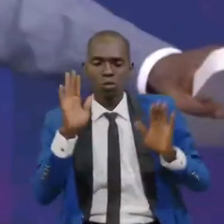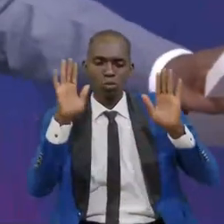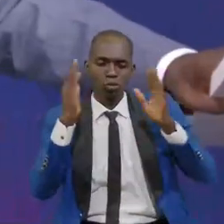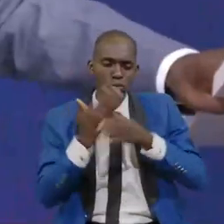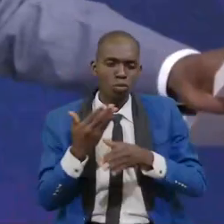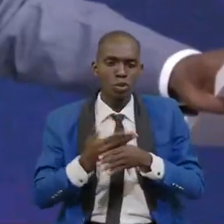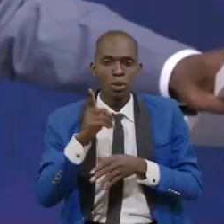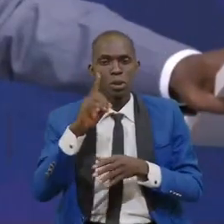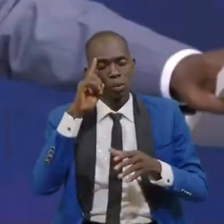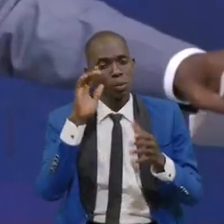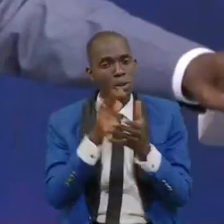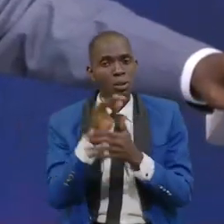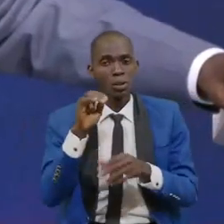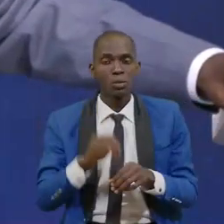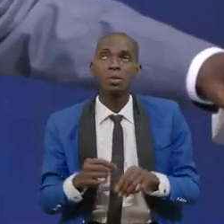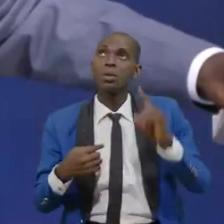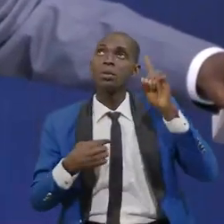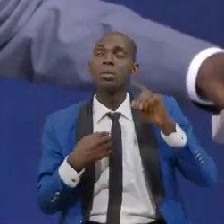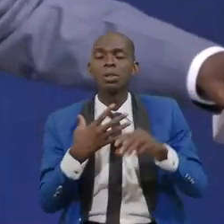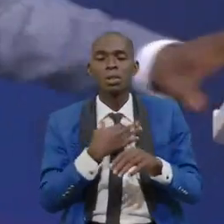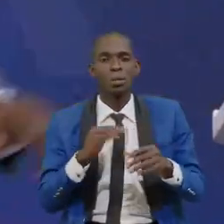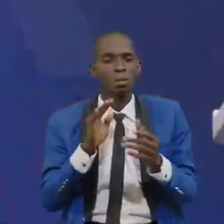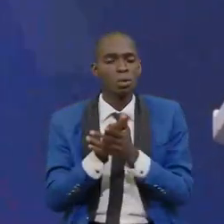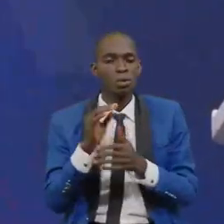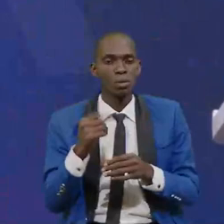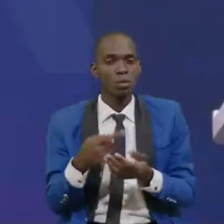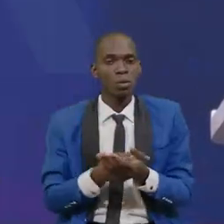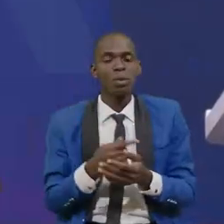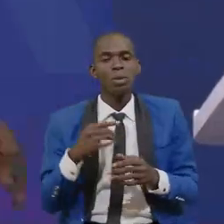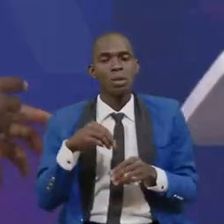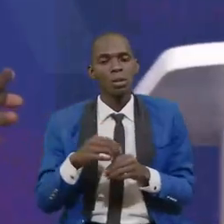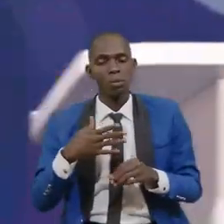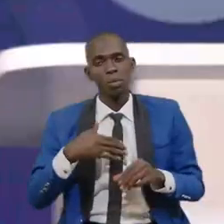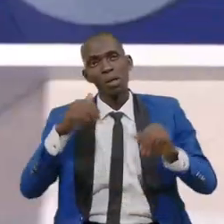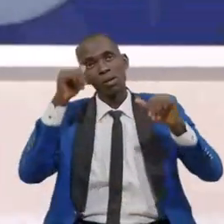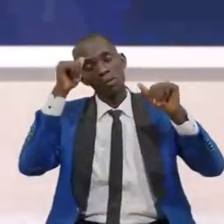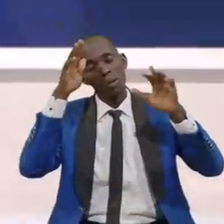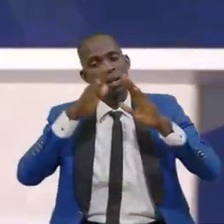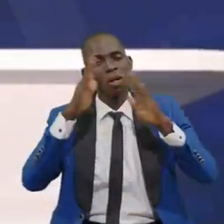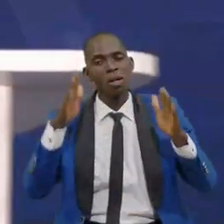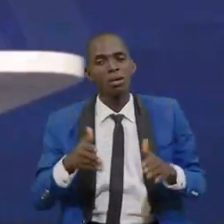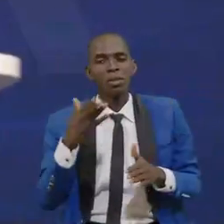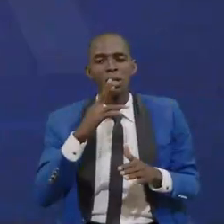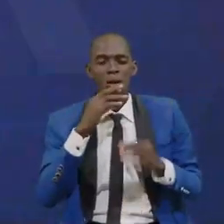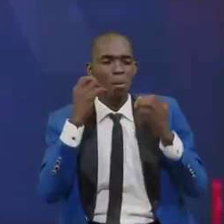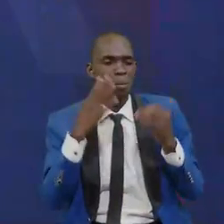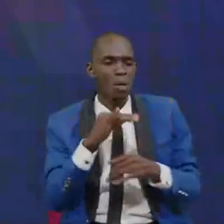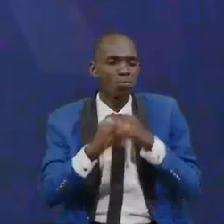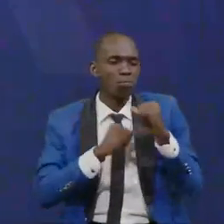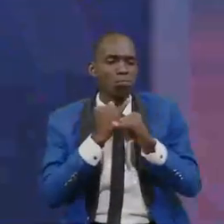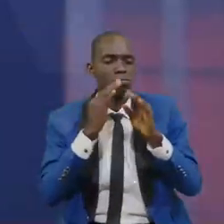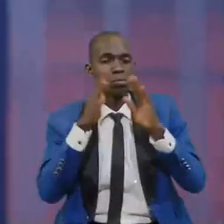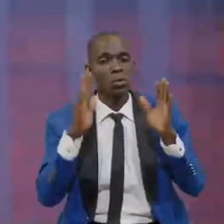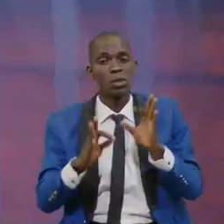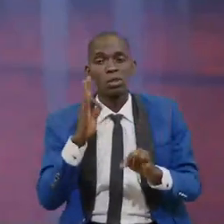Dieu. Il dit, dans la maison de mon père, il y a plusieurs demeures. Si cela n'était pas, je vous l'aurais dit. Je vais vous préparer un